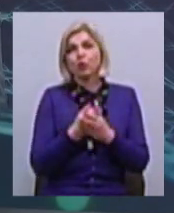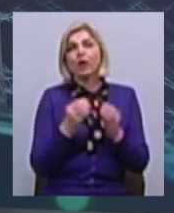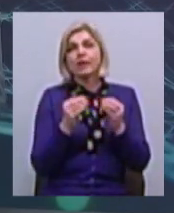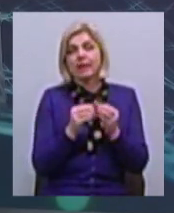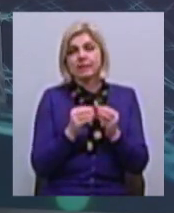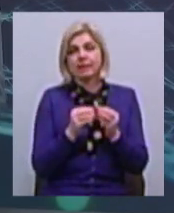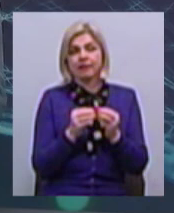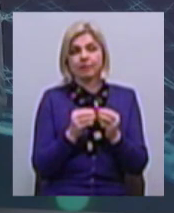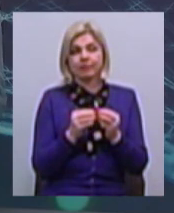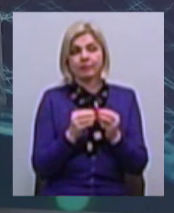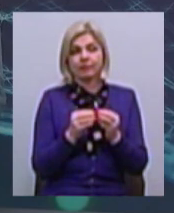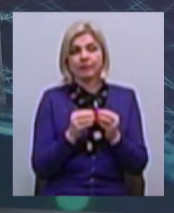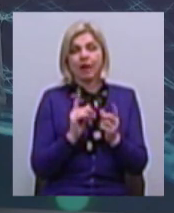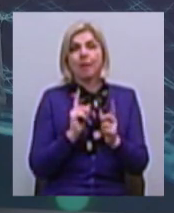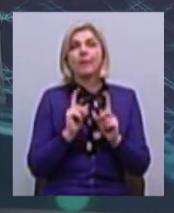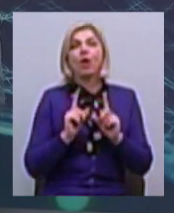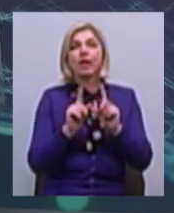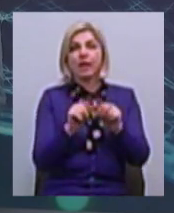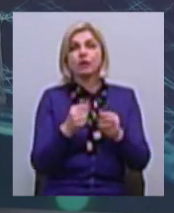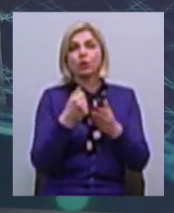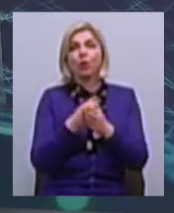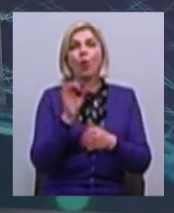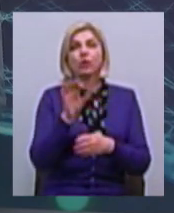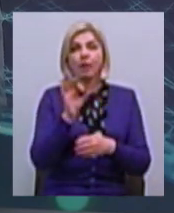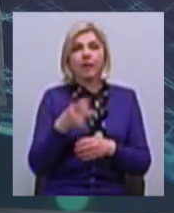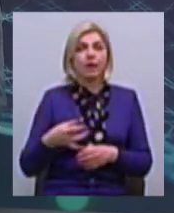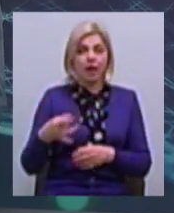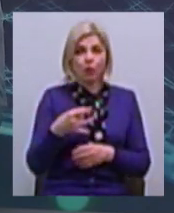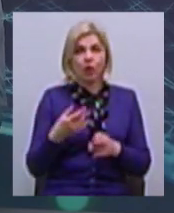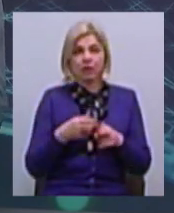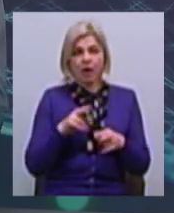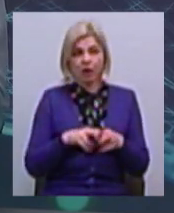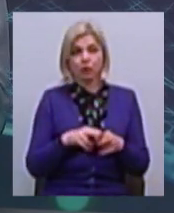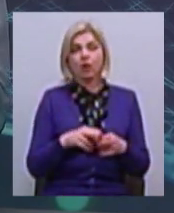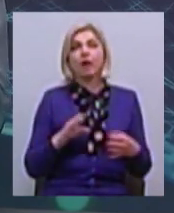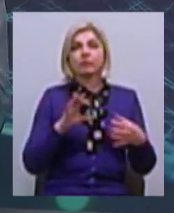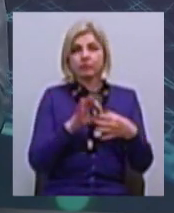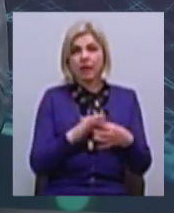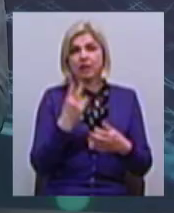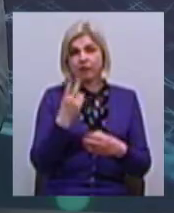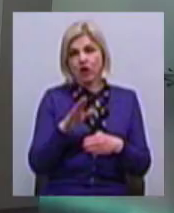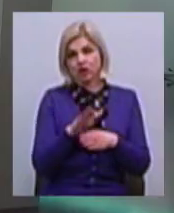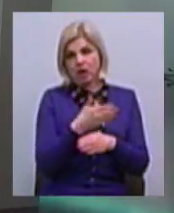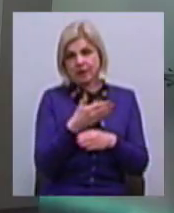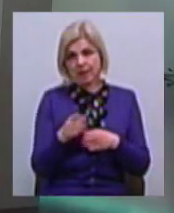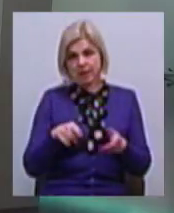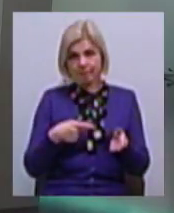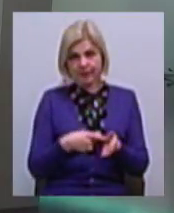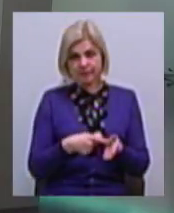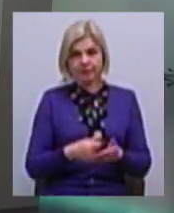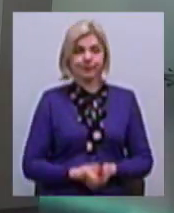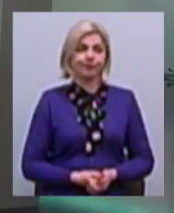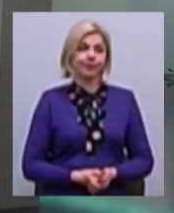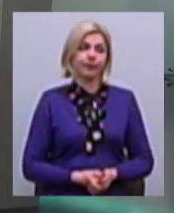перекрить переїзду в Корабельному районі, який фактично відрізає дві частини міста. Добре, у нас менше 3 хвилин залишається, є